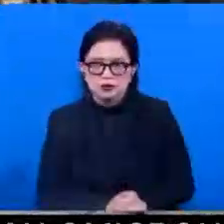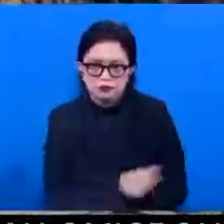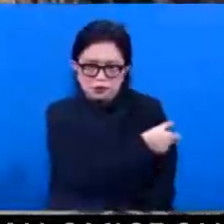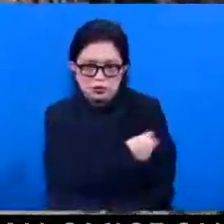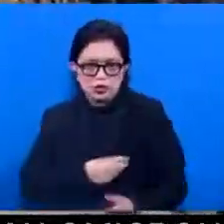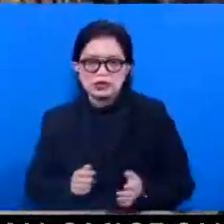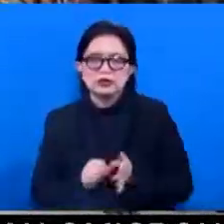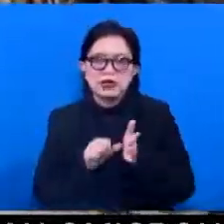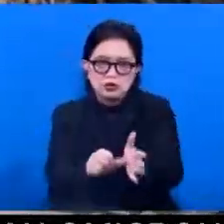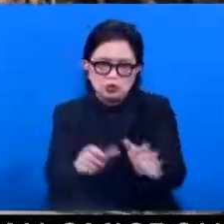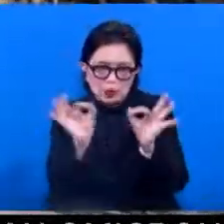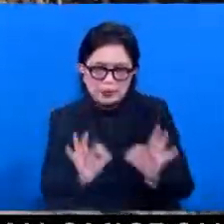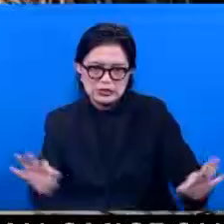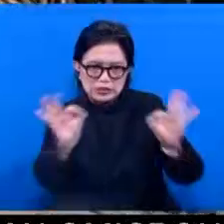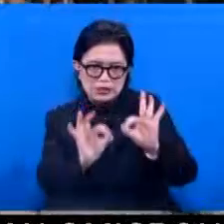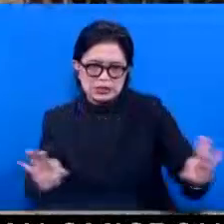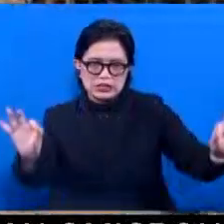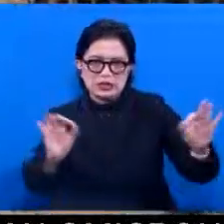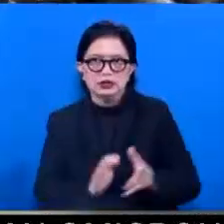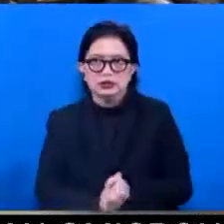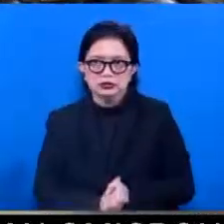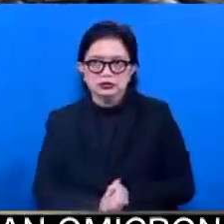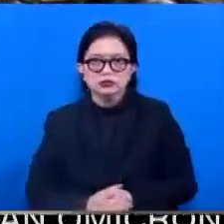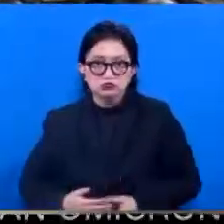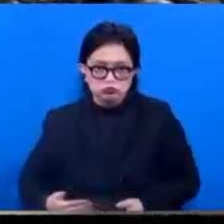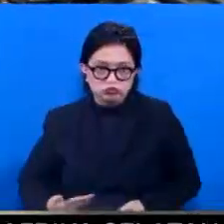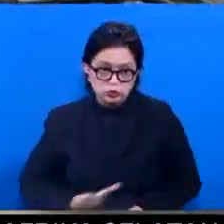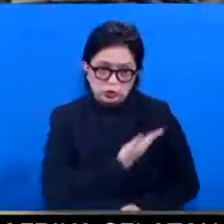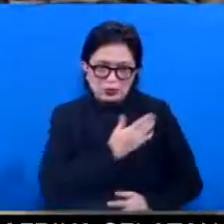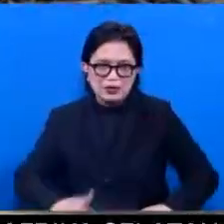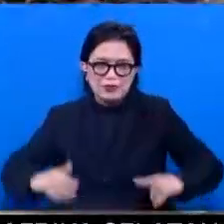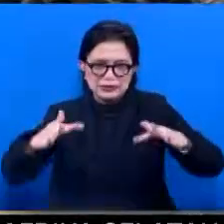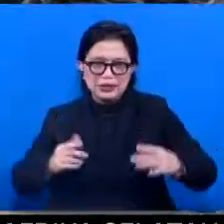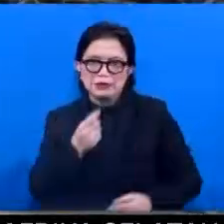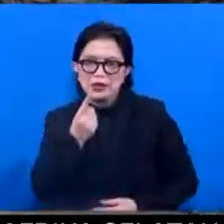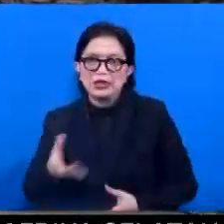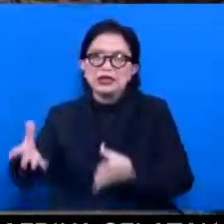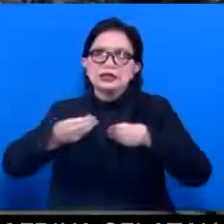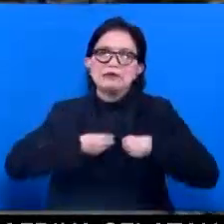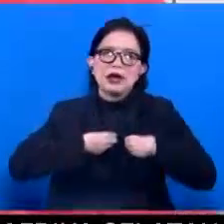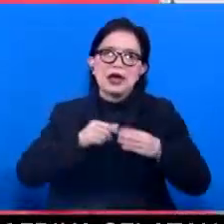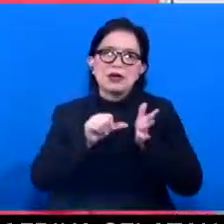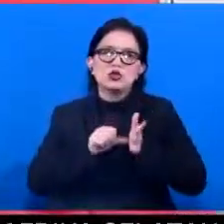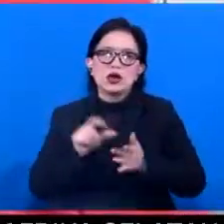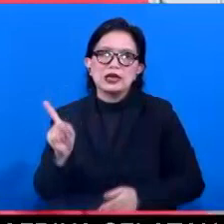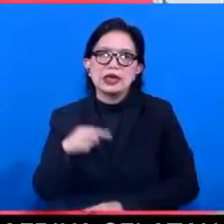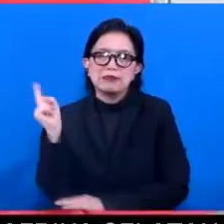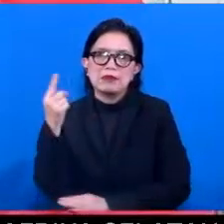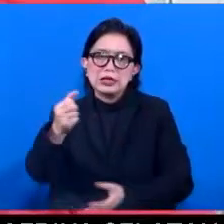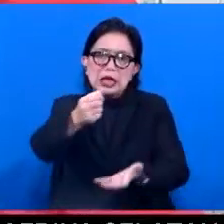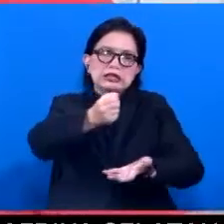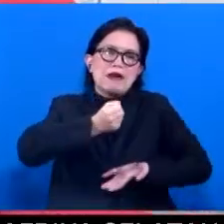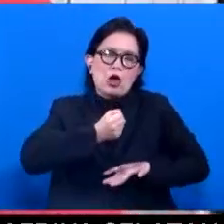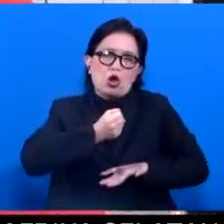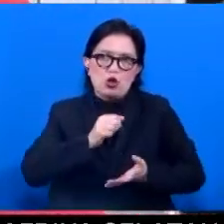sisa banjir dari dalam rumah. Warga korban banjir mengaku telah menerima bantuan berupa sembako dari pemerintah setempat. Sampai pagi ini sudah